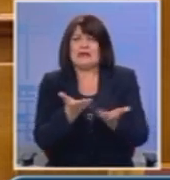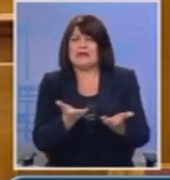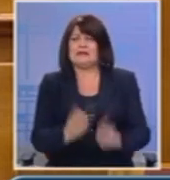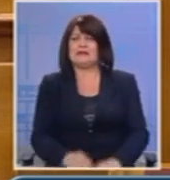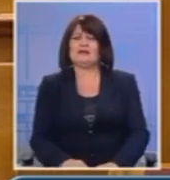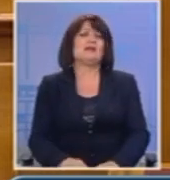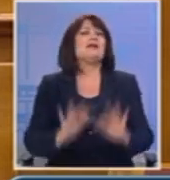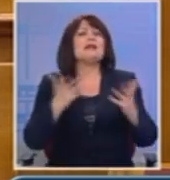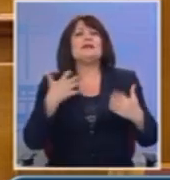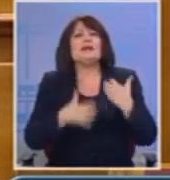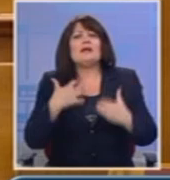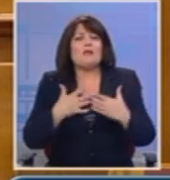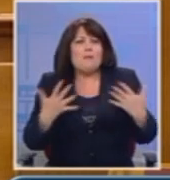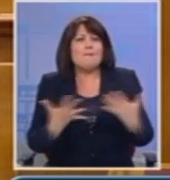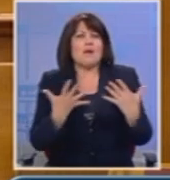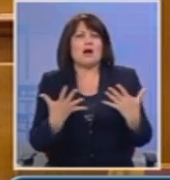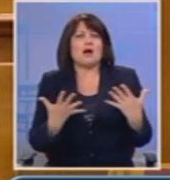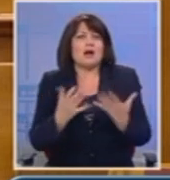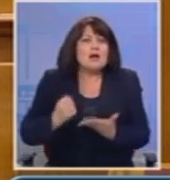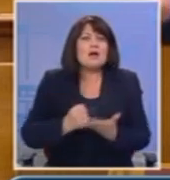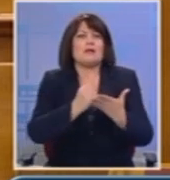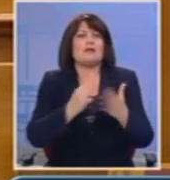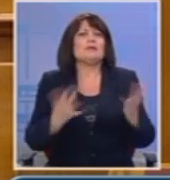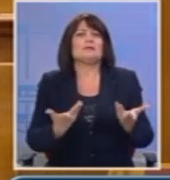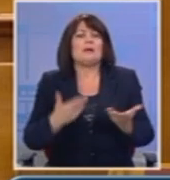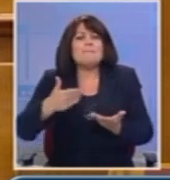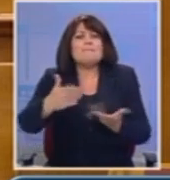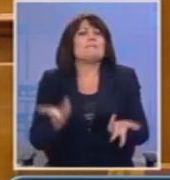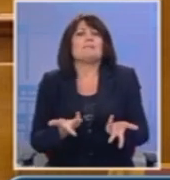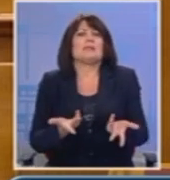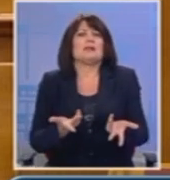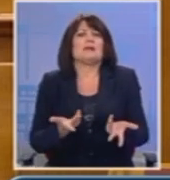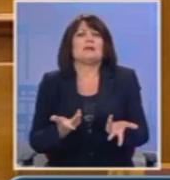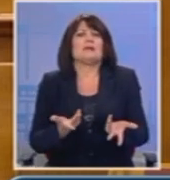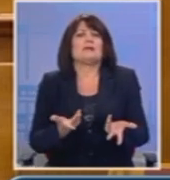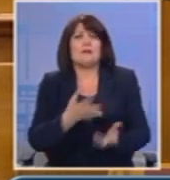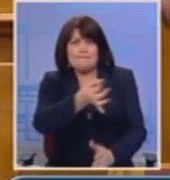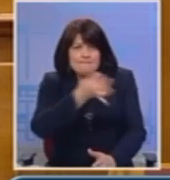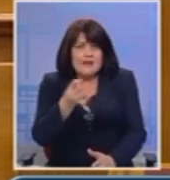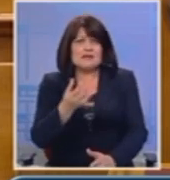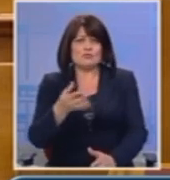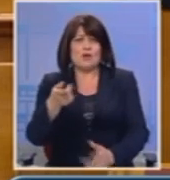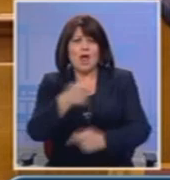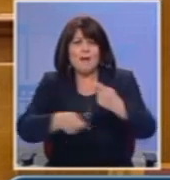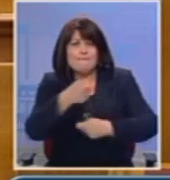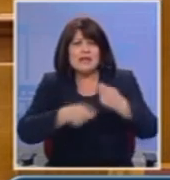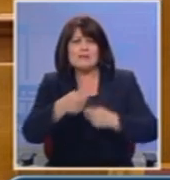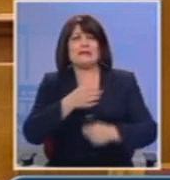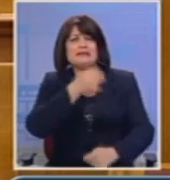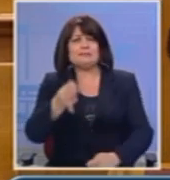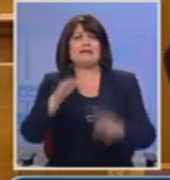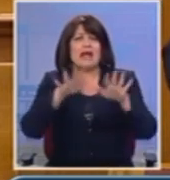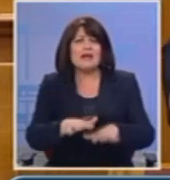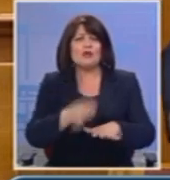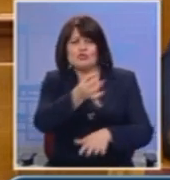αγωνίζονται γιατί παθιάζονται γιατί σας στηρίζουν με ποια προοπτική πείτε κάτι στην αγορά στους επιχειρηματίες στους